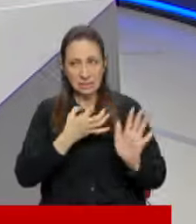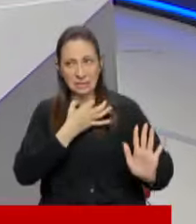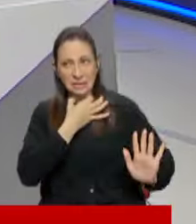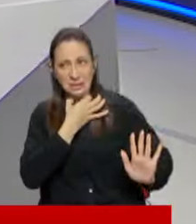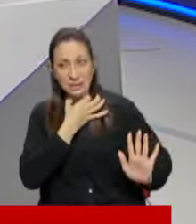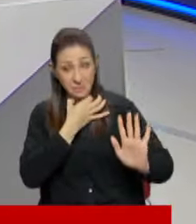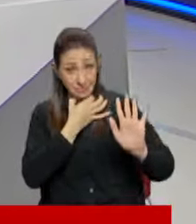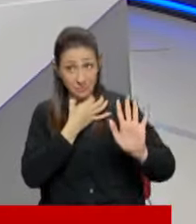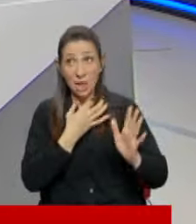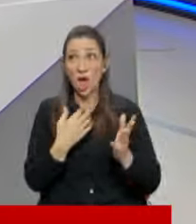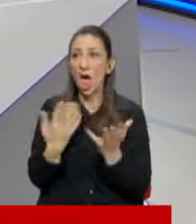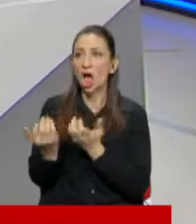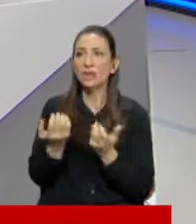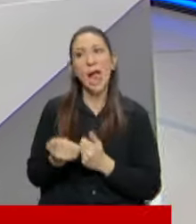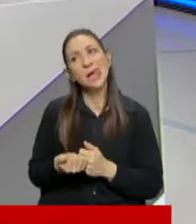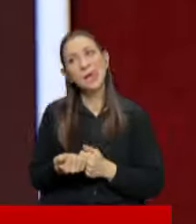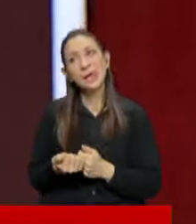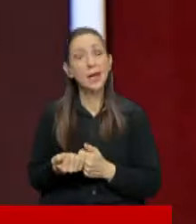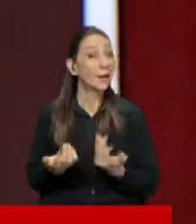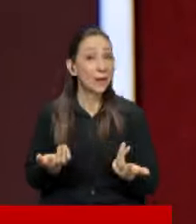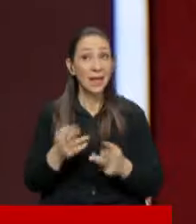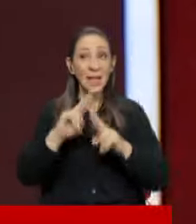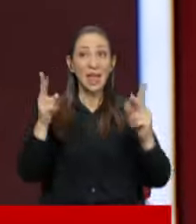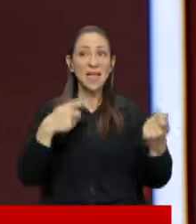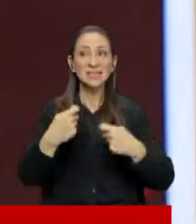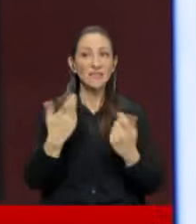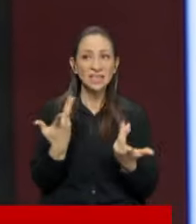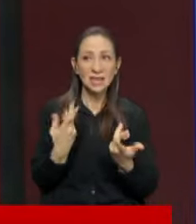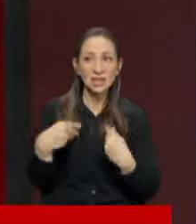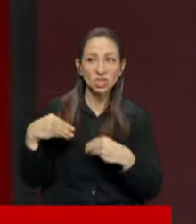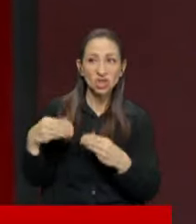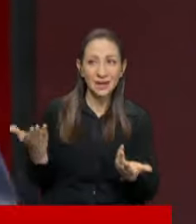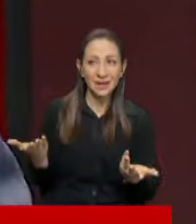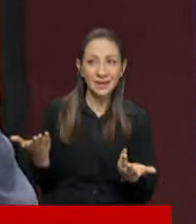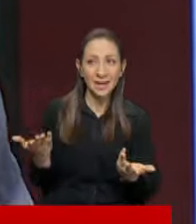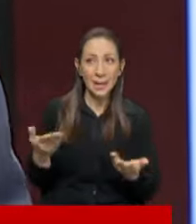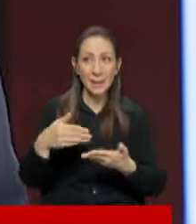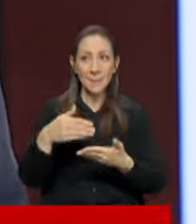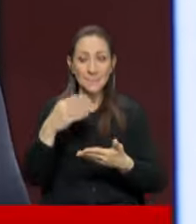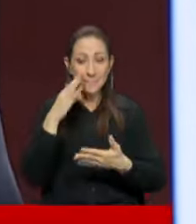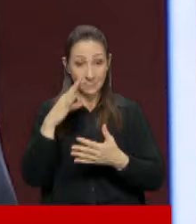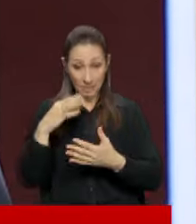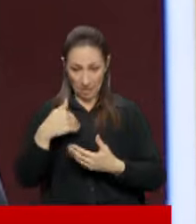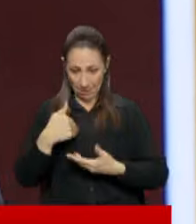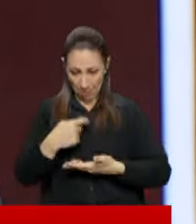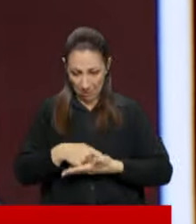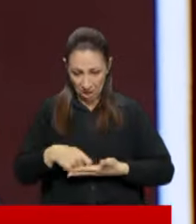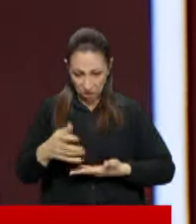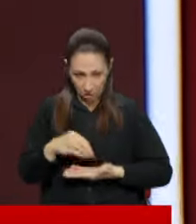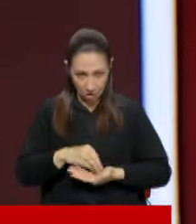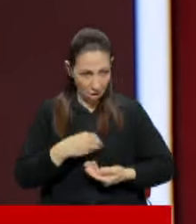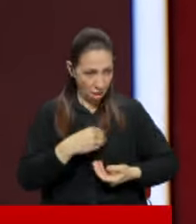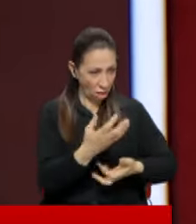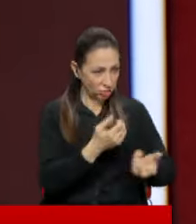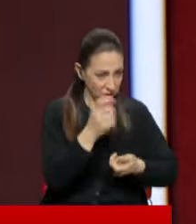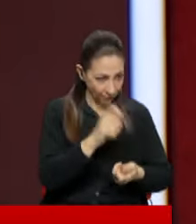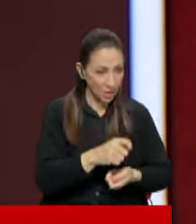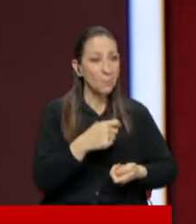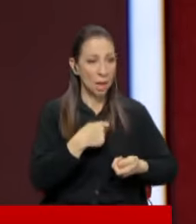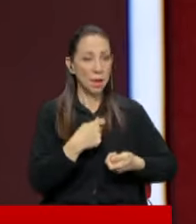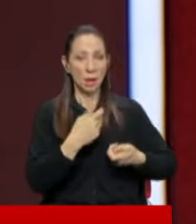yaşıyor. Alışveriş yapamıyor. Esnaf nasıl ayakta durur? Millet alışveriş yaparsa ayakta durur. Adam satmak